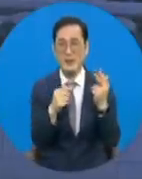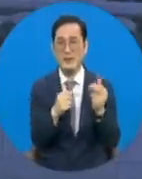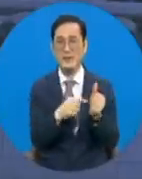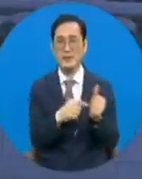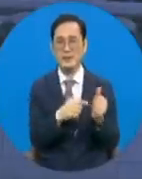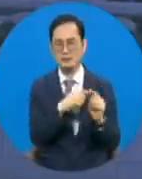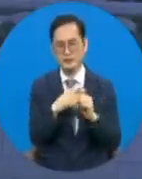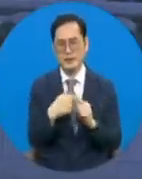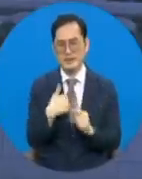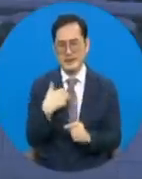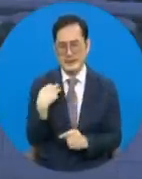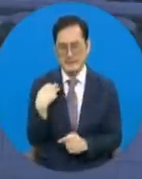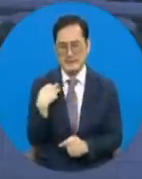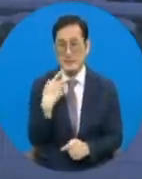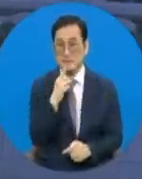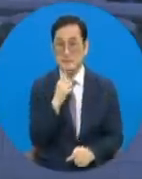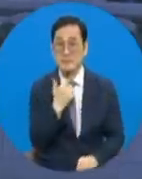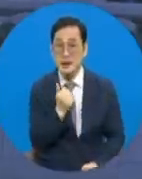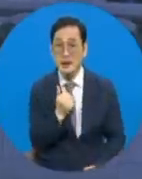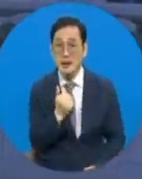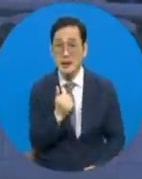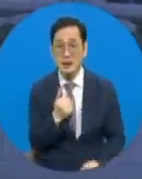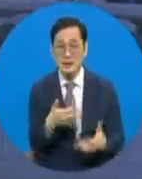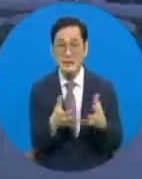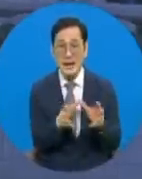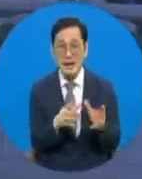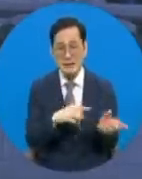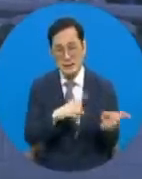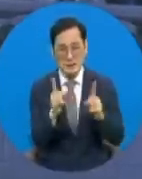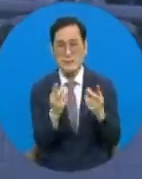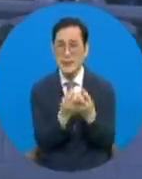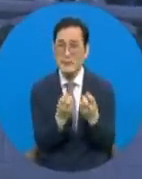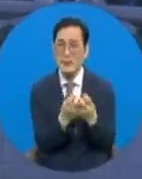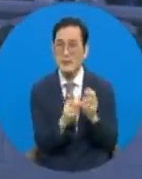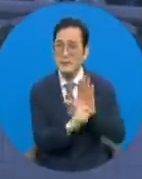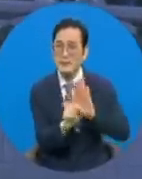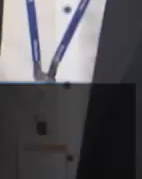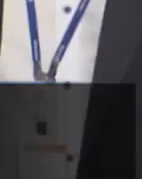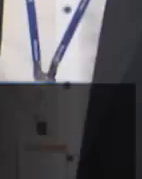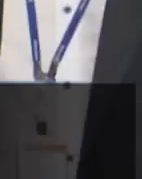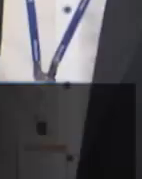기억하실 겁니다. 당의 위기 극복 방법에 대해서 이렇게 밝혔습니다. 들어보시죠.